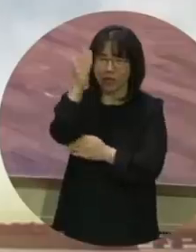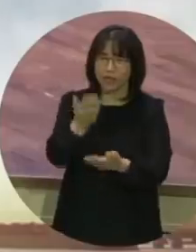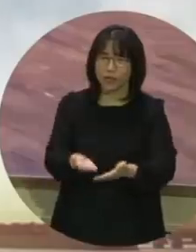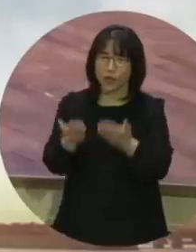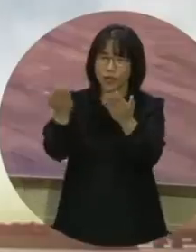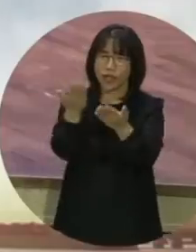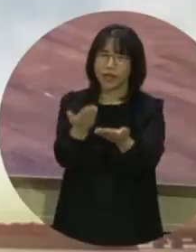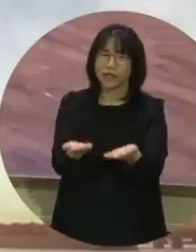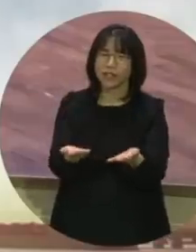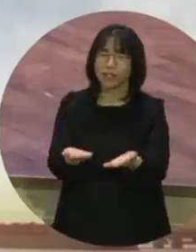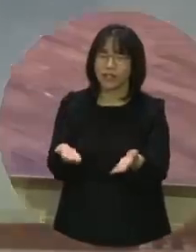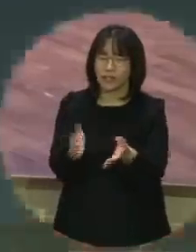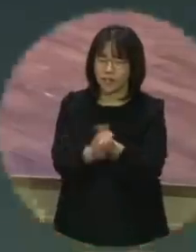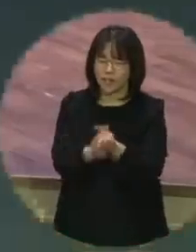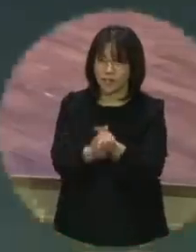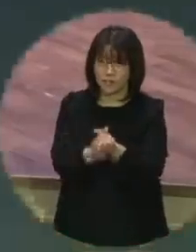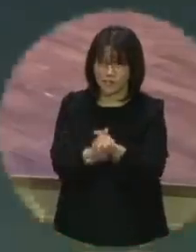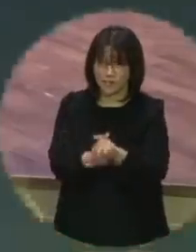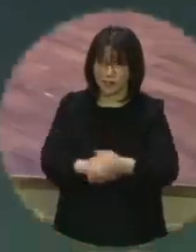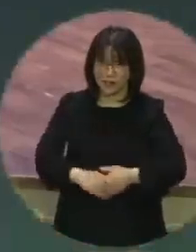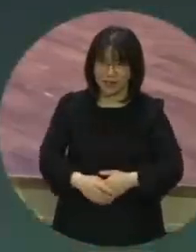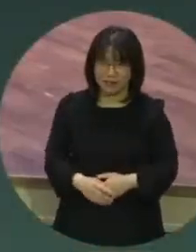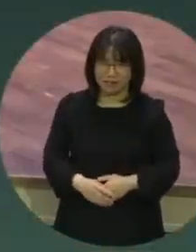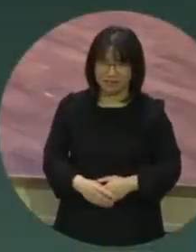하셨느니라. 아멘.